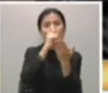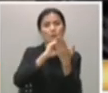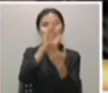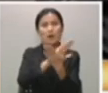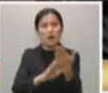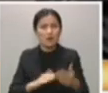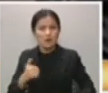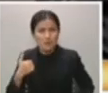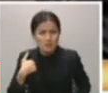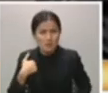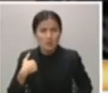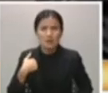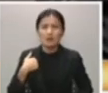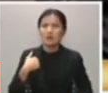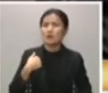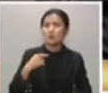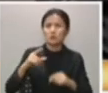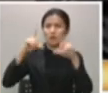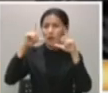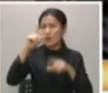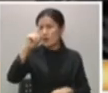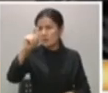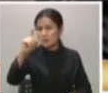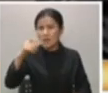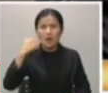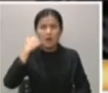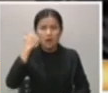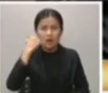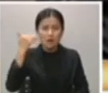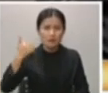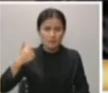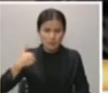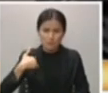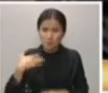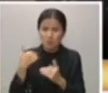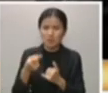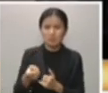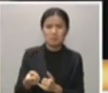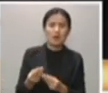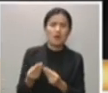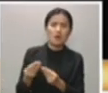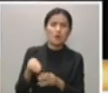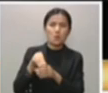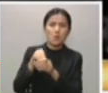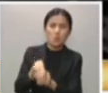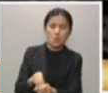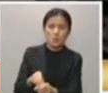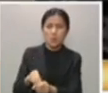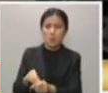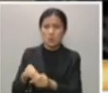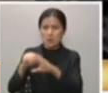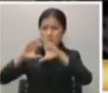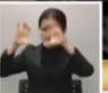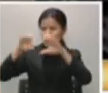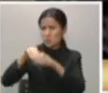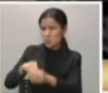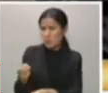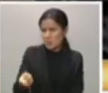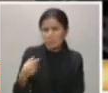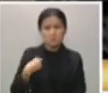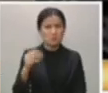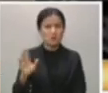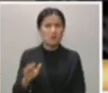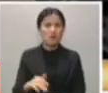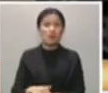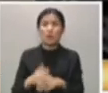และที่สำคัญผมไม่อาจไว้วางใจให้พวกท่านส่งต่อประชาธิปไตยจอมปลอมไปถึงค